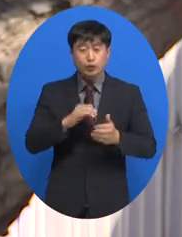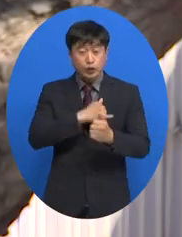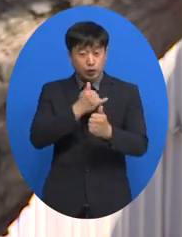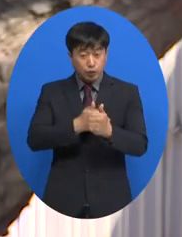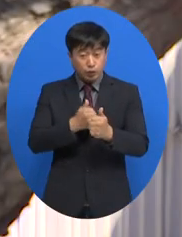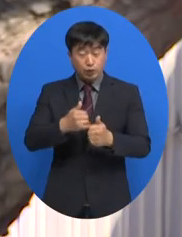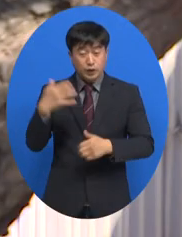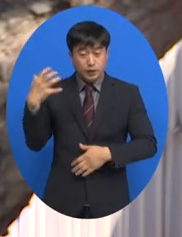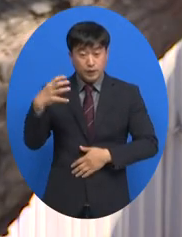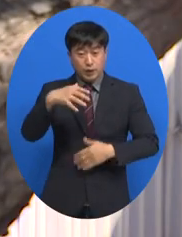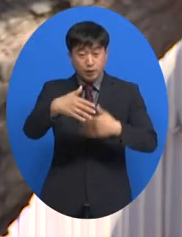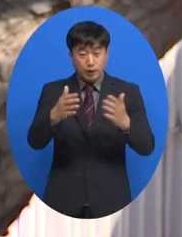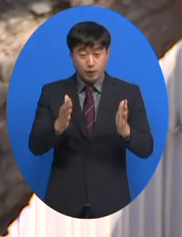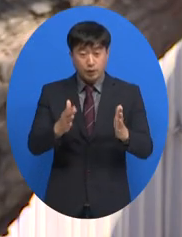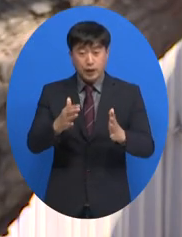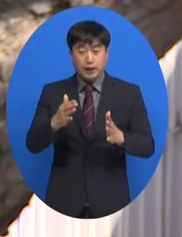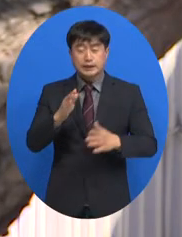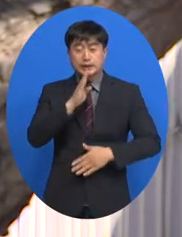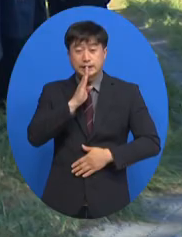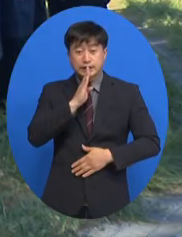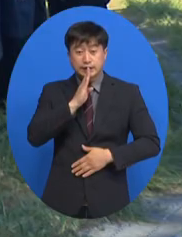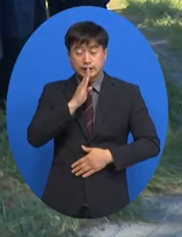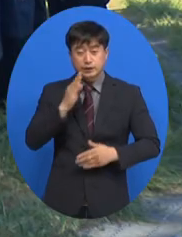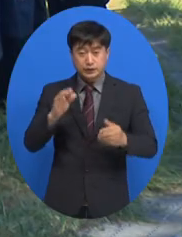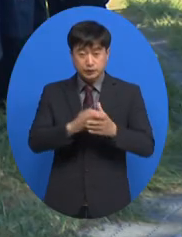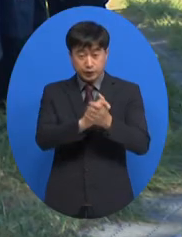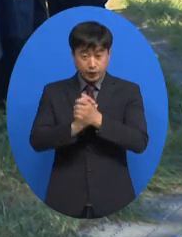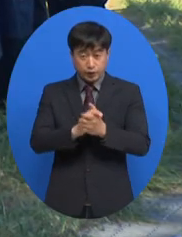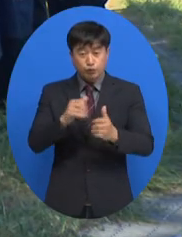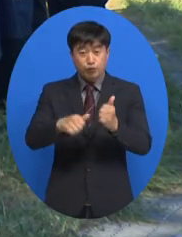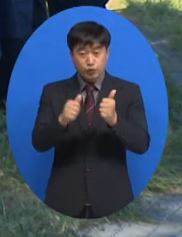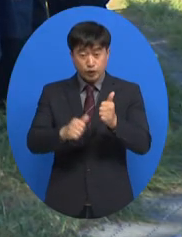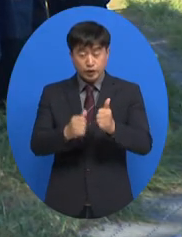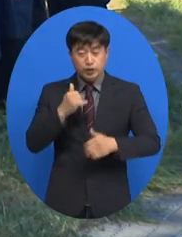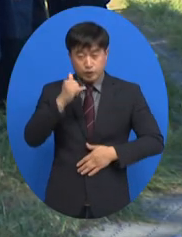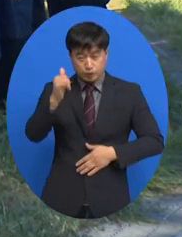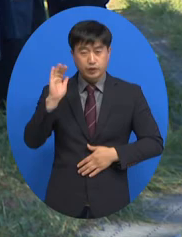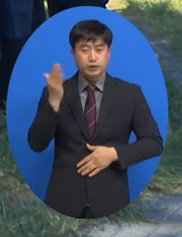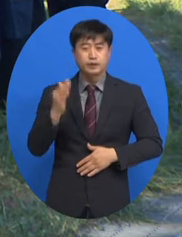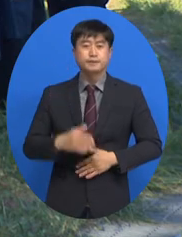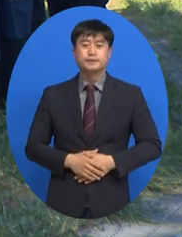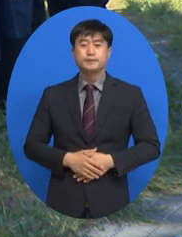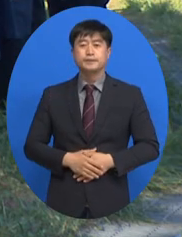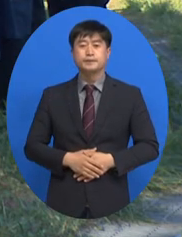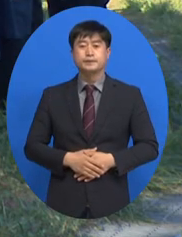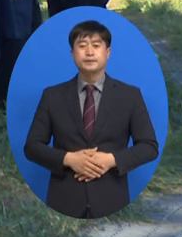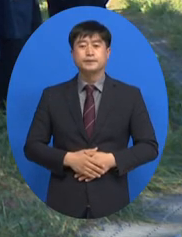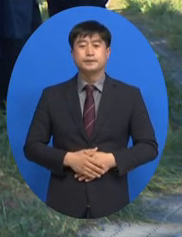인권담당관이나 진실화해위원회로 하면 됩니다. 경기 CCTV 최창순입니다.